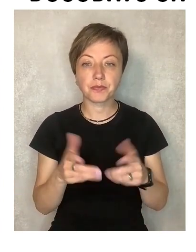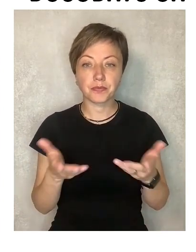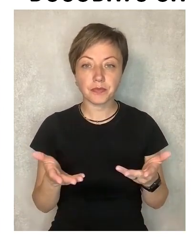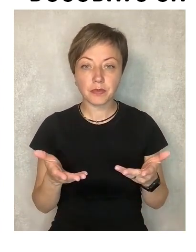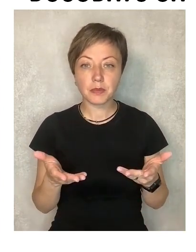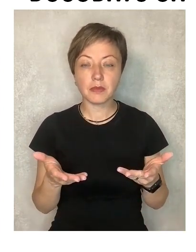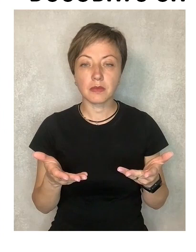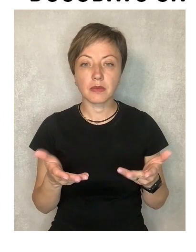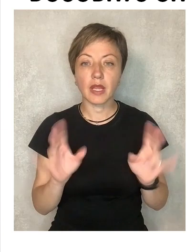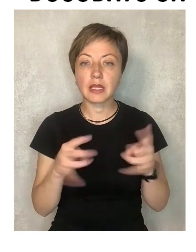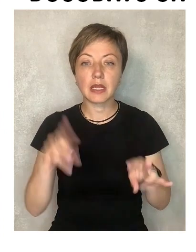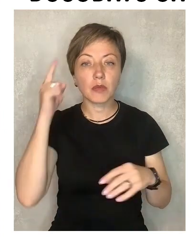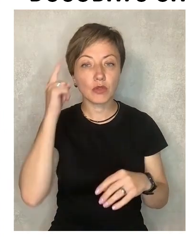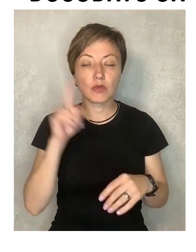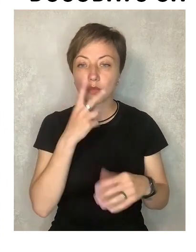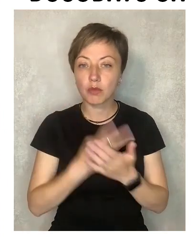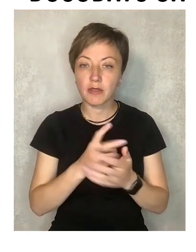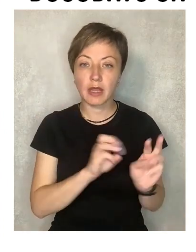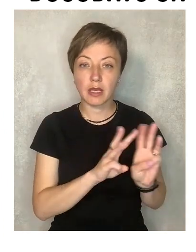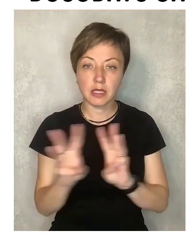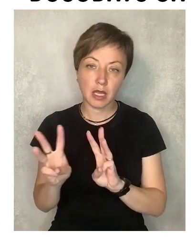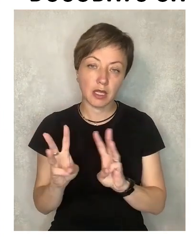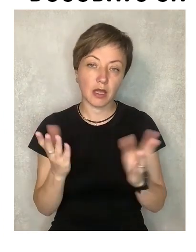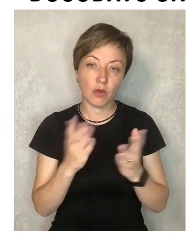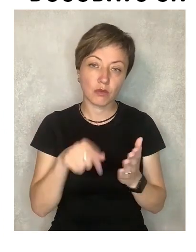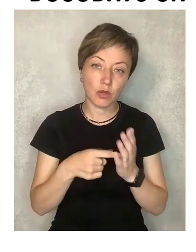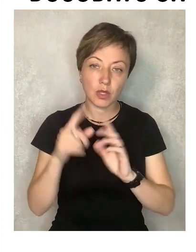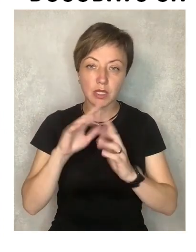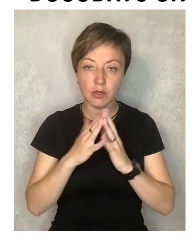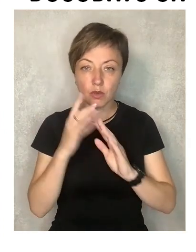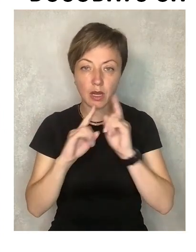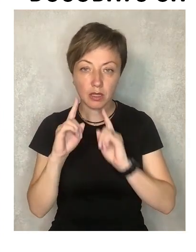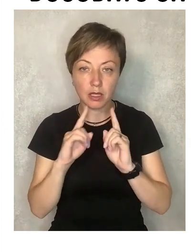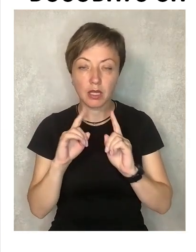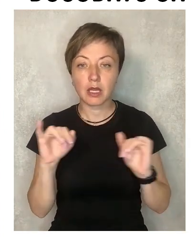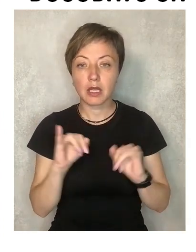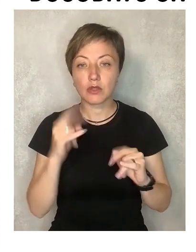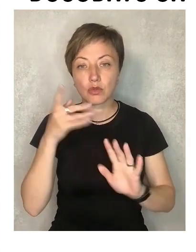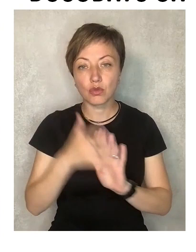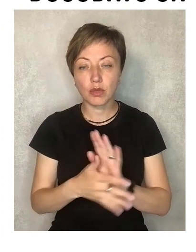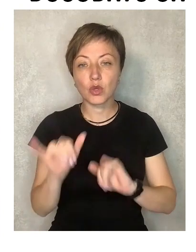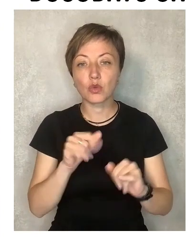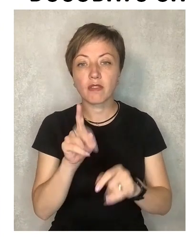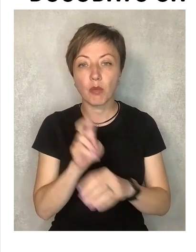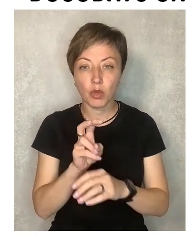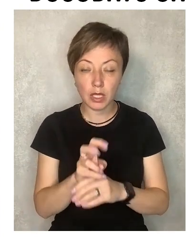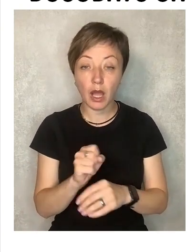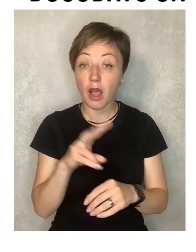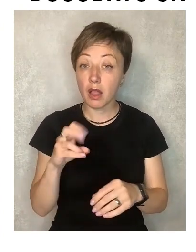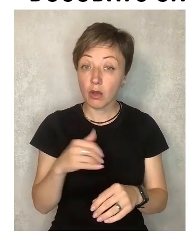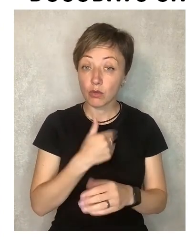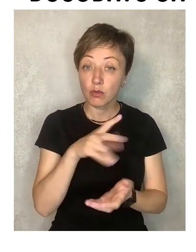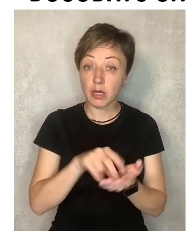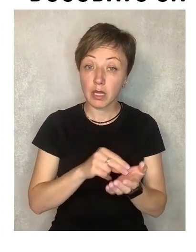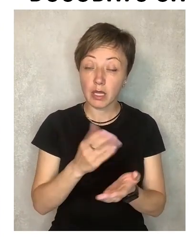не треба думати, що можна подивитися на сайт якоїсь міської, сільської, селищної ради і зрозуміти, куди вам ходити. Але я хочу навести приклад, коли є